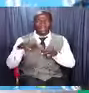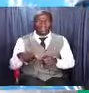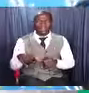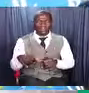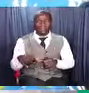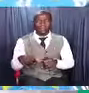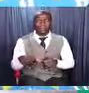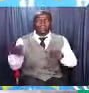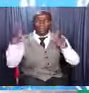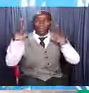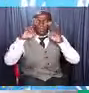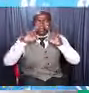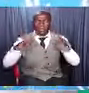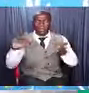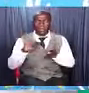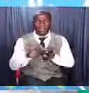Asante Baba na kushukuru.